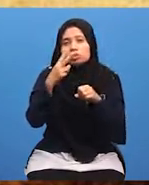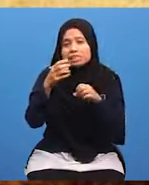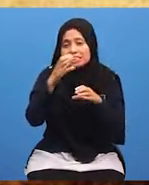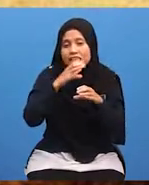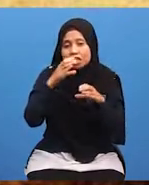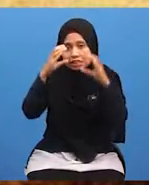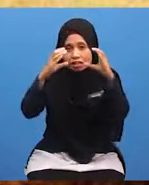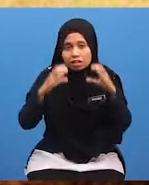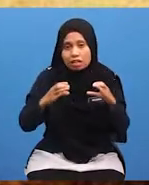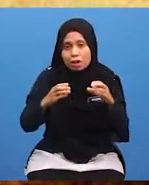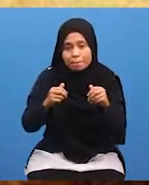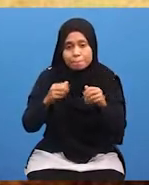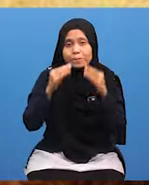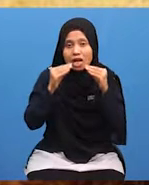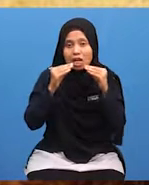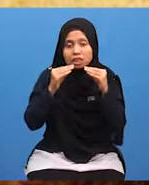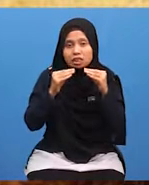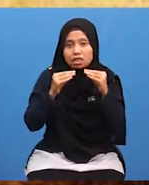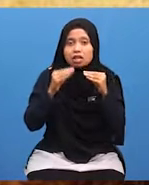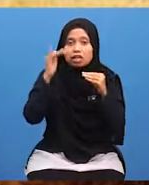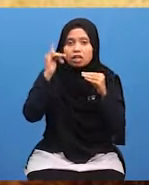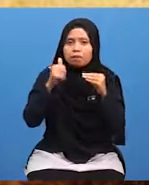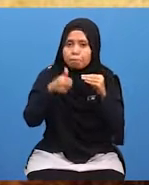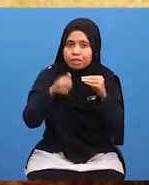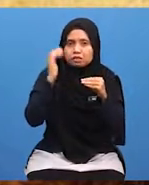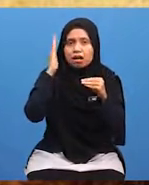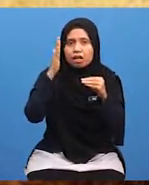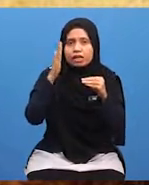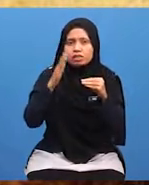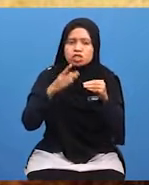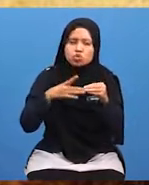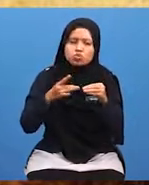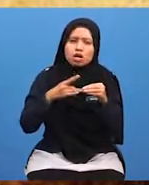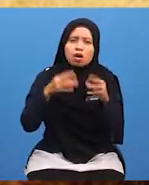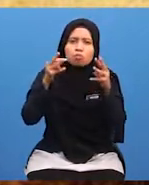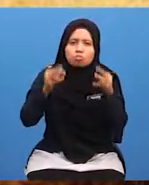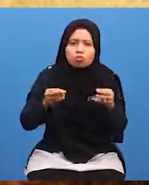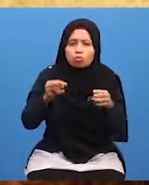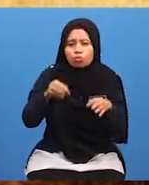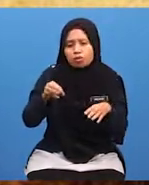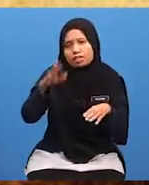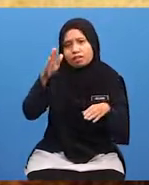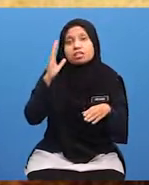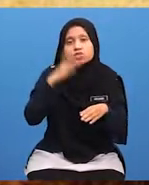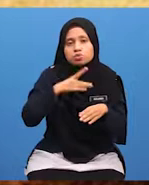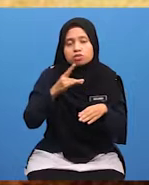cara penyampaiannya akan mendapat perhatian ramai pelajar yang dikatakan mencecah sehingga ribuan orang.